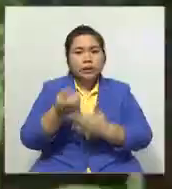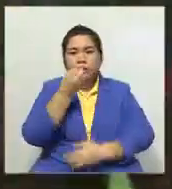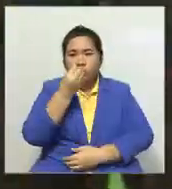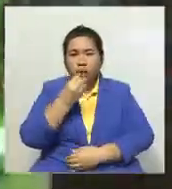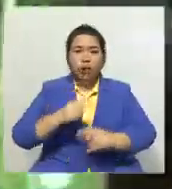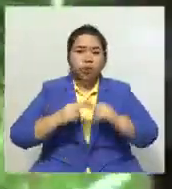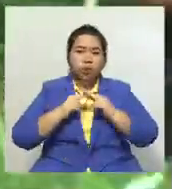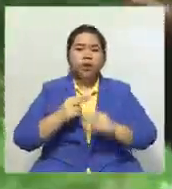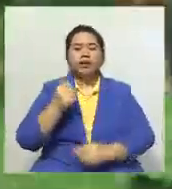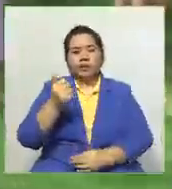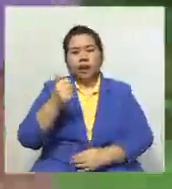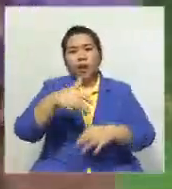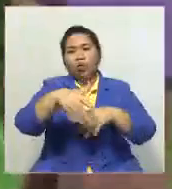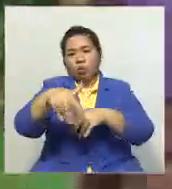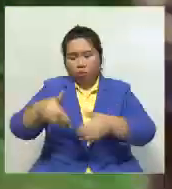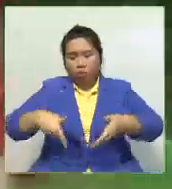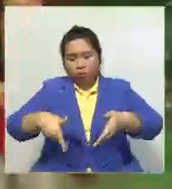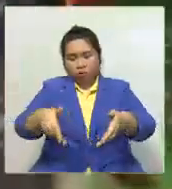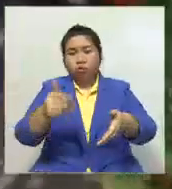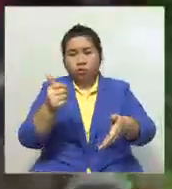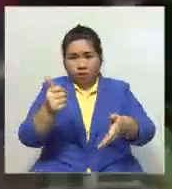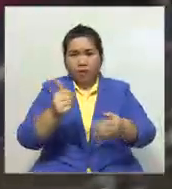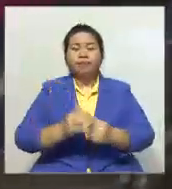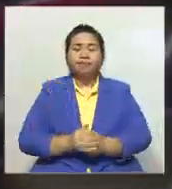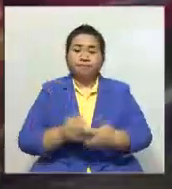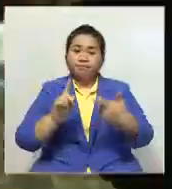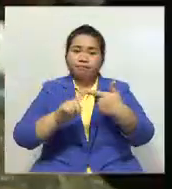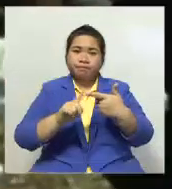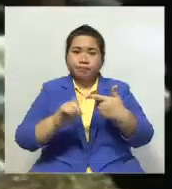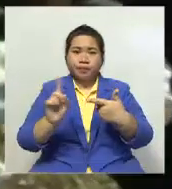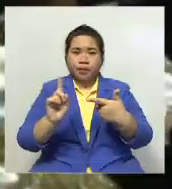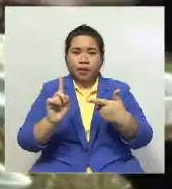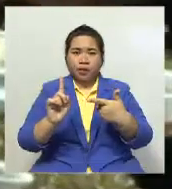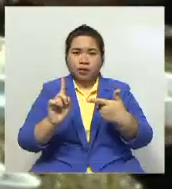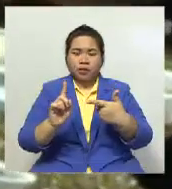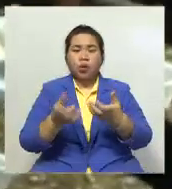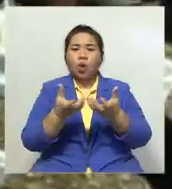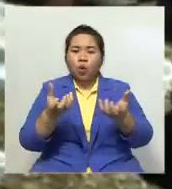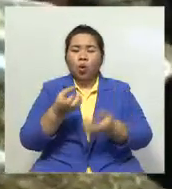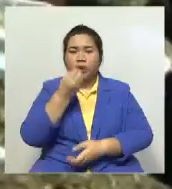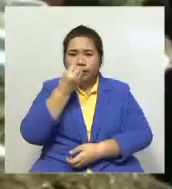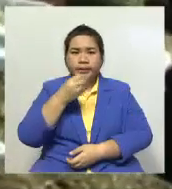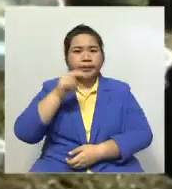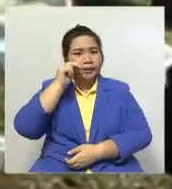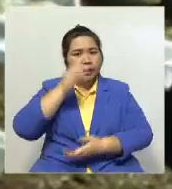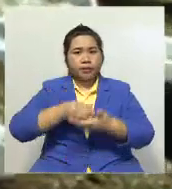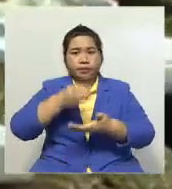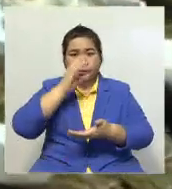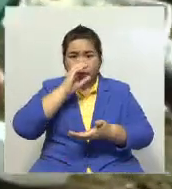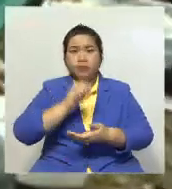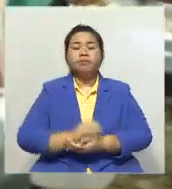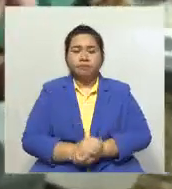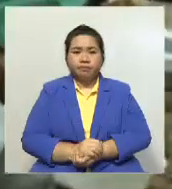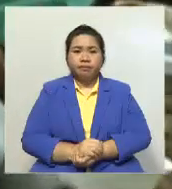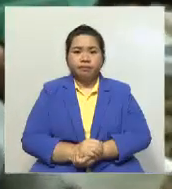มาซื้อสิ่งที่จำเป็นประเด็นถัดมานะครับก็จะเป็นเรื่องของอาหารเครื่องดื่มที่จะต้องน